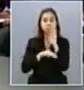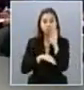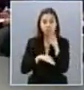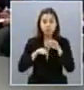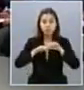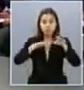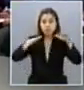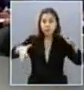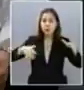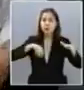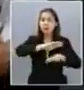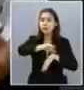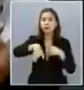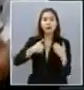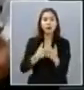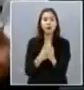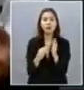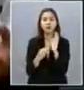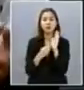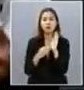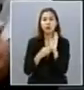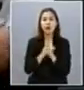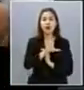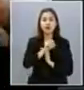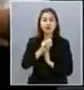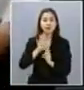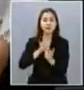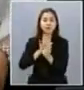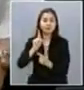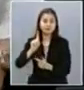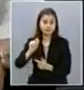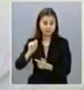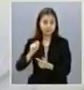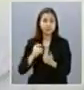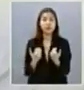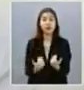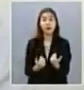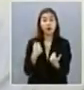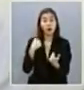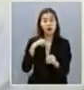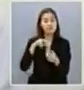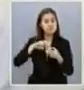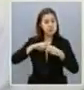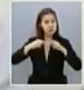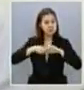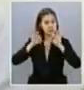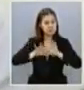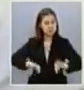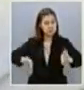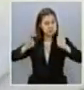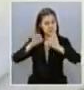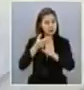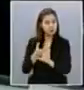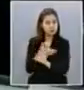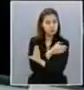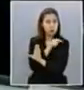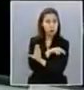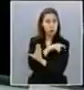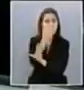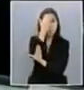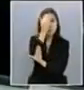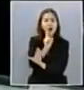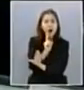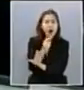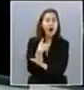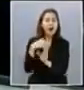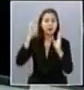ที่กรุงเทพมหานครทั้ง50เขตครับ อย่างไรก็ตามการแก้ปัญหาที่ต้นเหตุเป็นสิ่งที่สำคัญที่สุดในสายตานักวิชาการหากรัฐต้